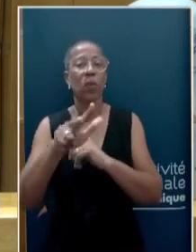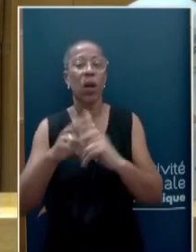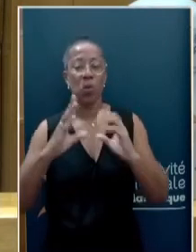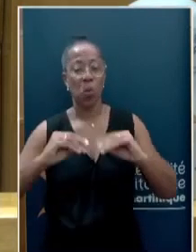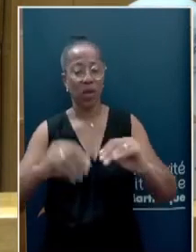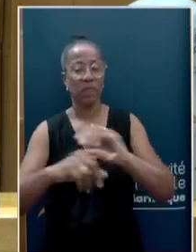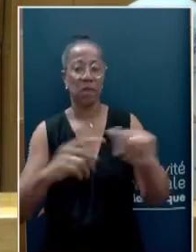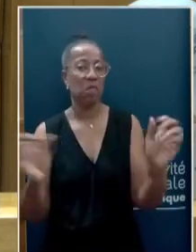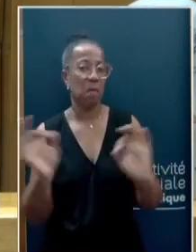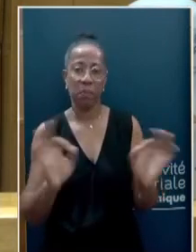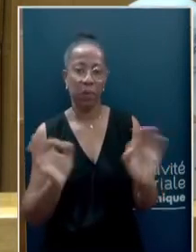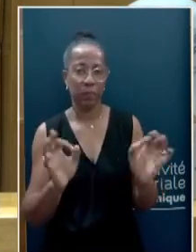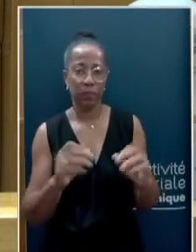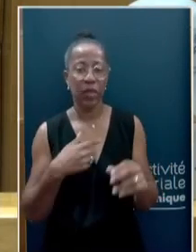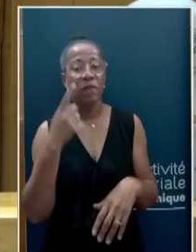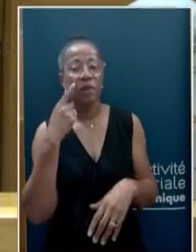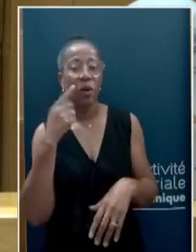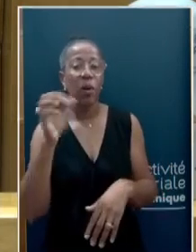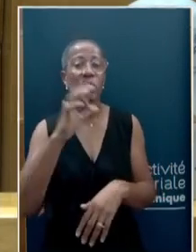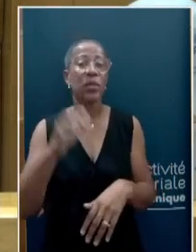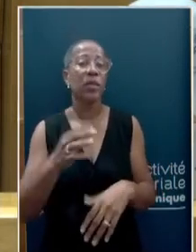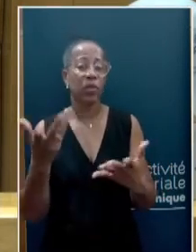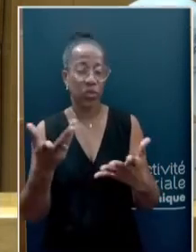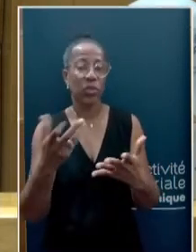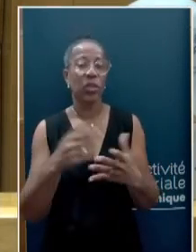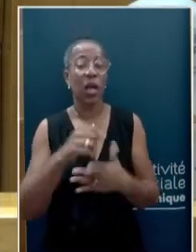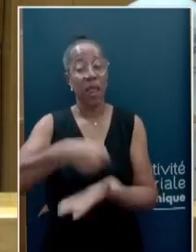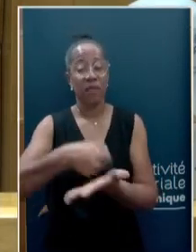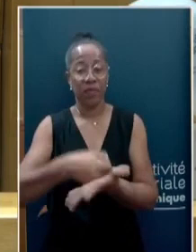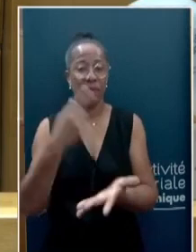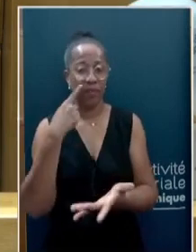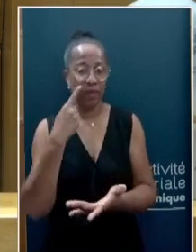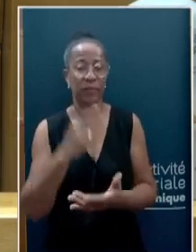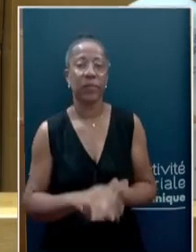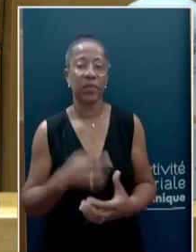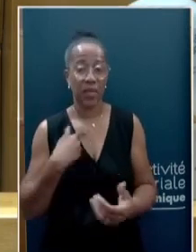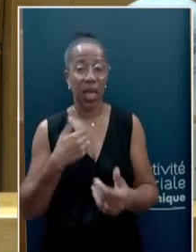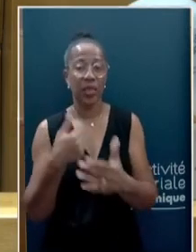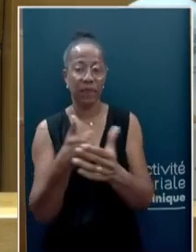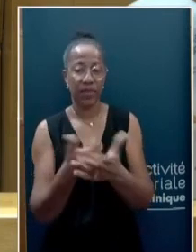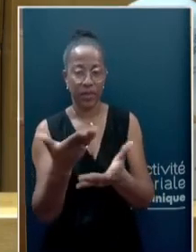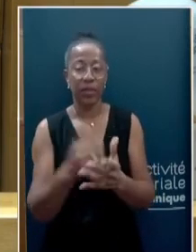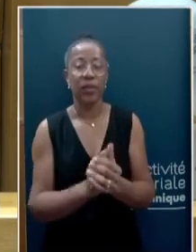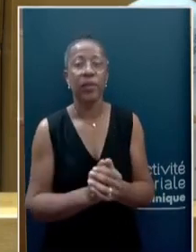nous verrons le taux de réalisation à la fin. C'est ce défi que je lance. Donc j'attends